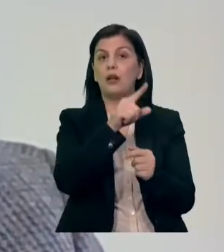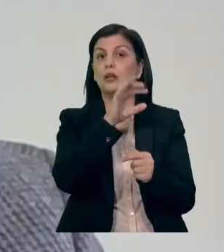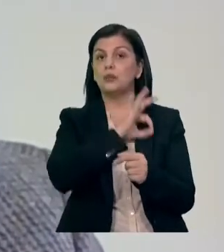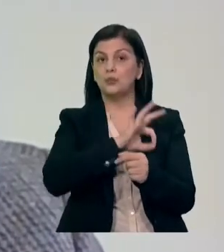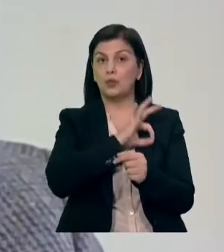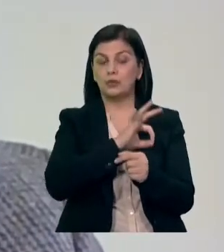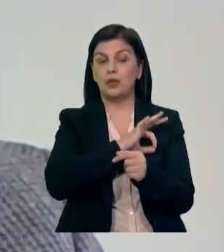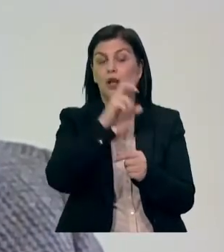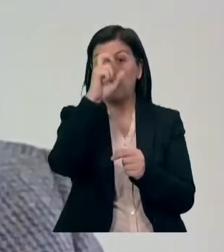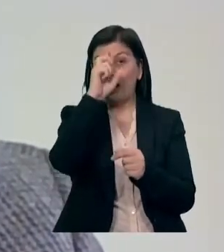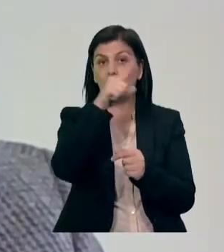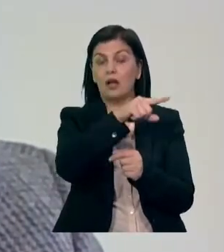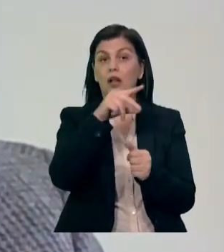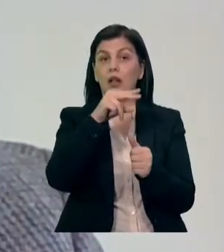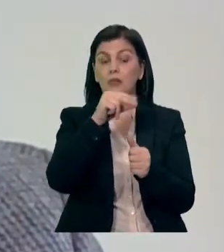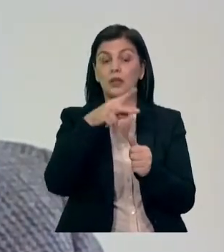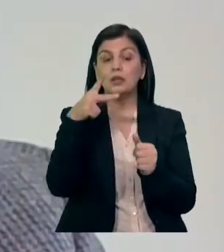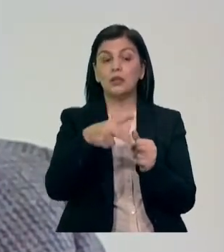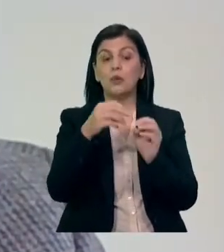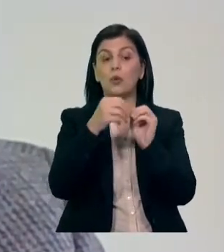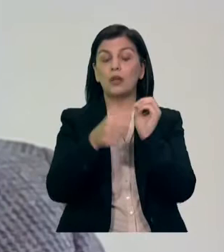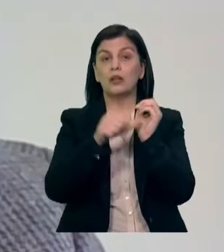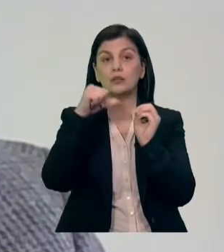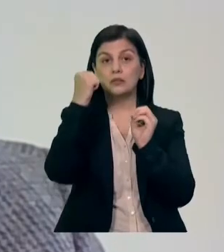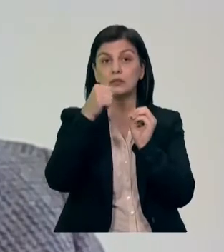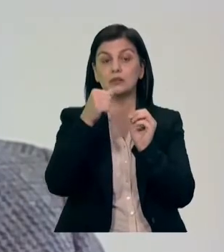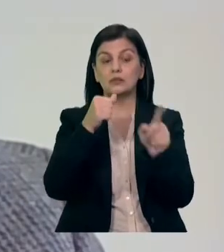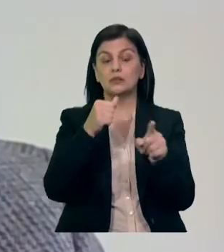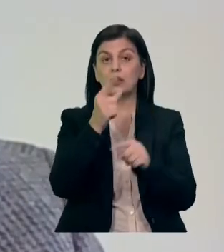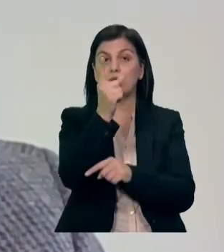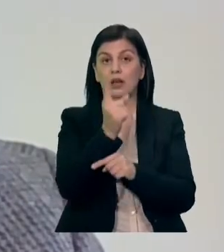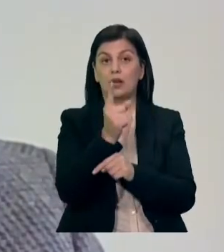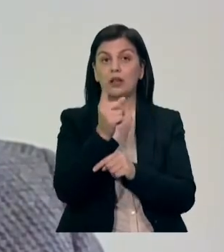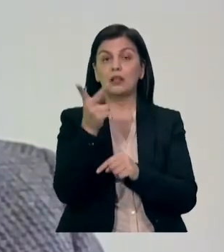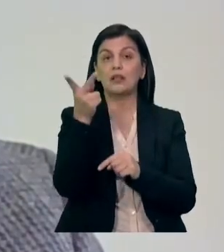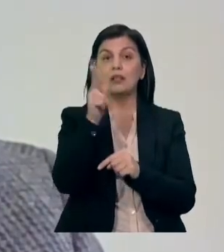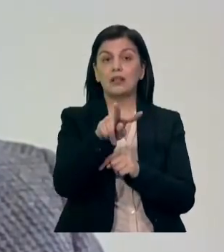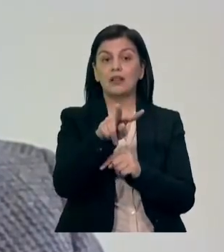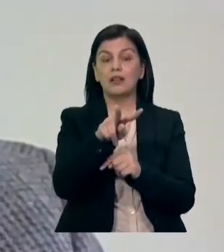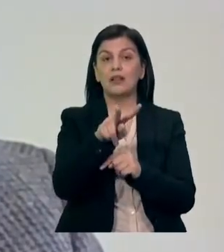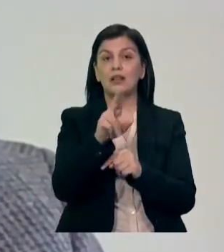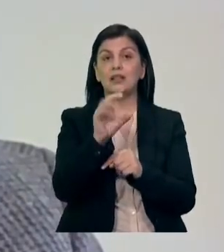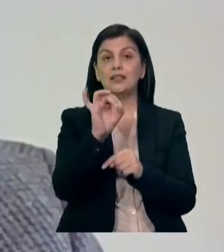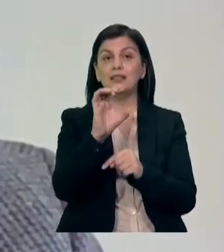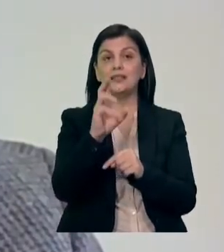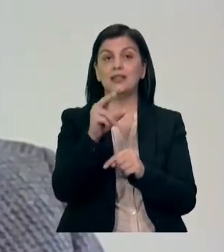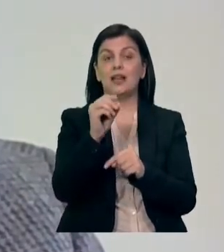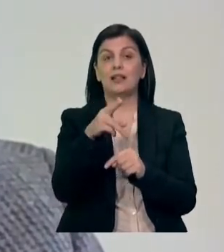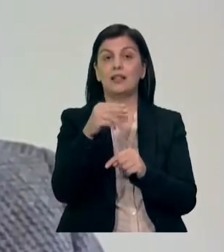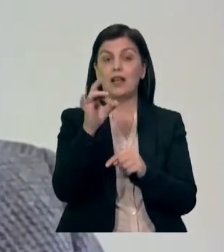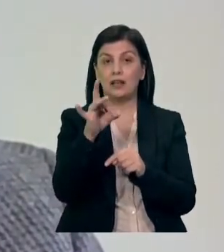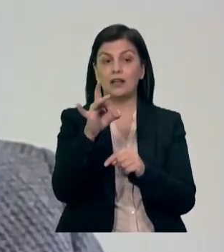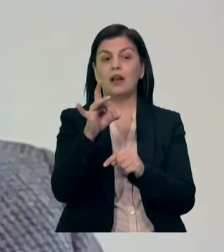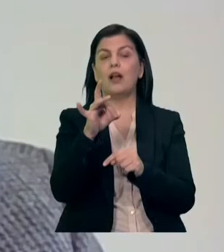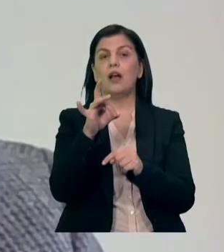Ermənistan devleti 2016 yılında İskəndər füzesinin iki növündən biri olan İskəndər E füzesi satın